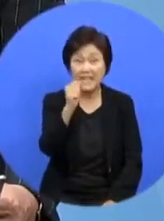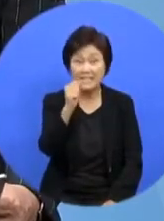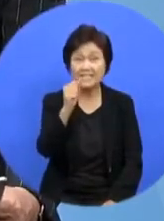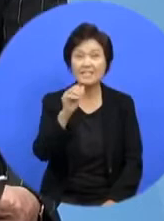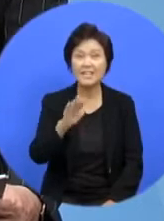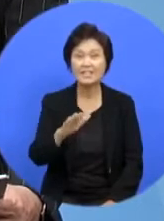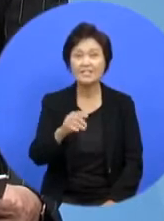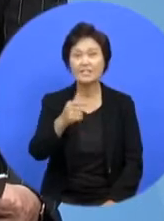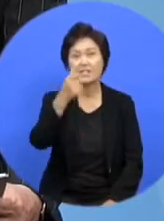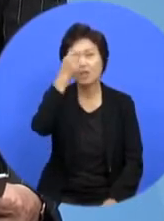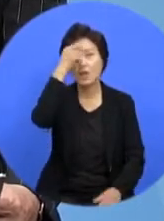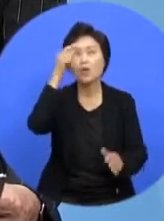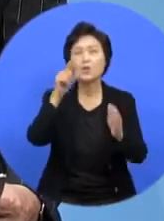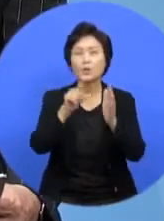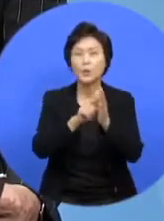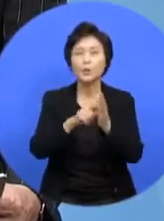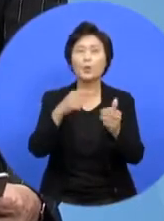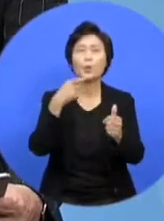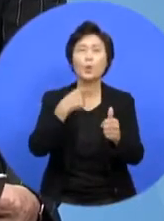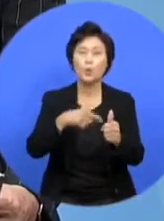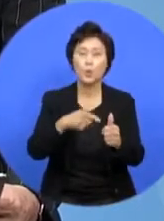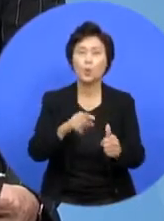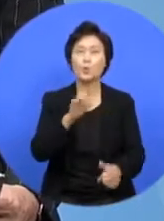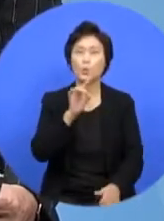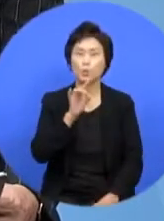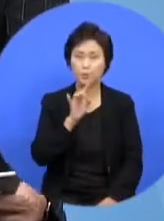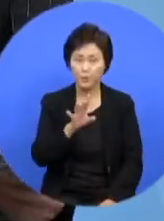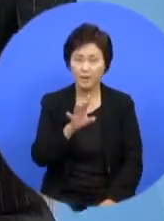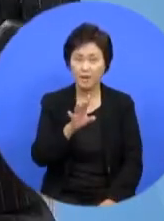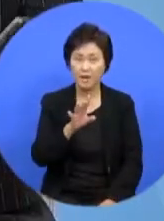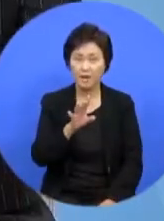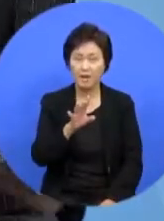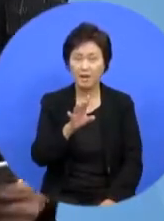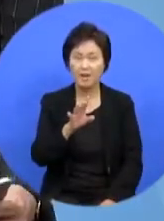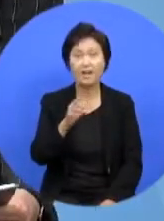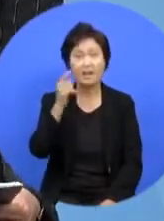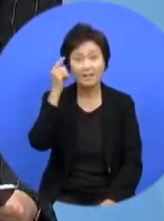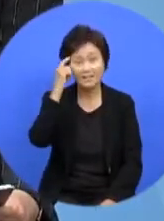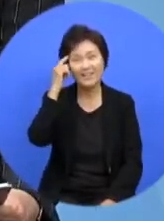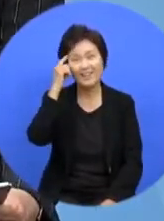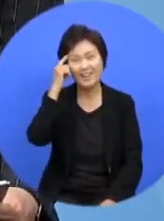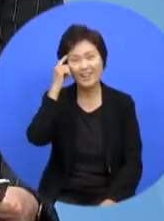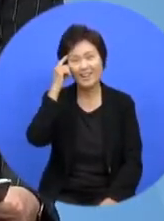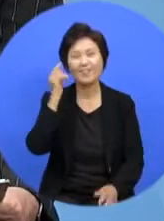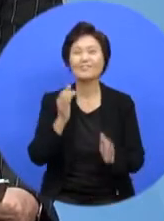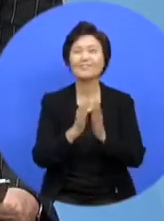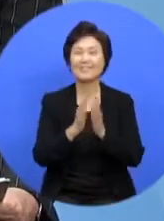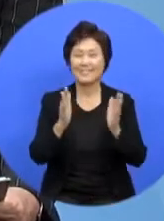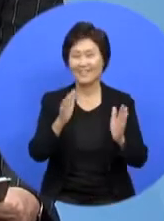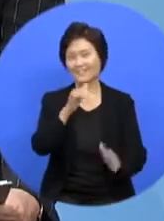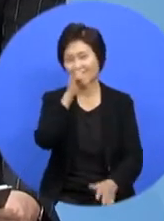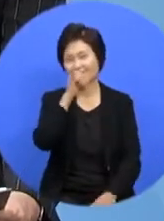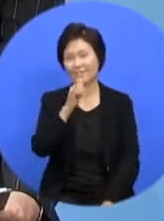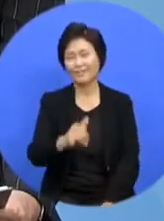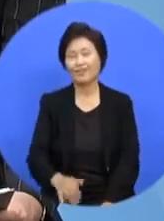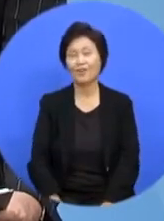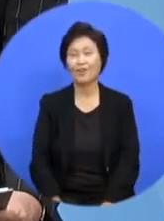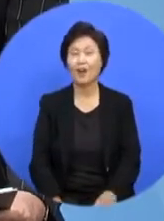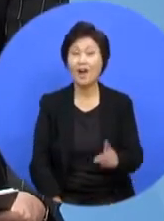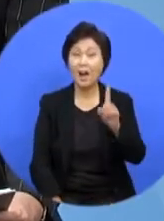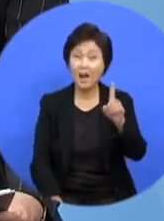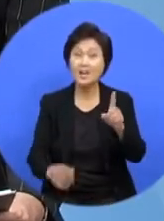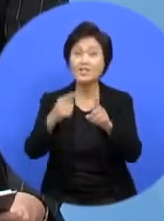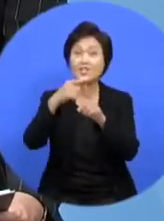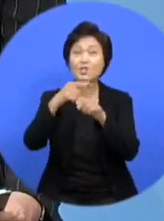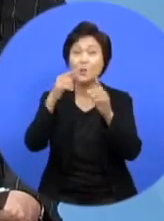이 기독교 교육밖에 없다. 그렇죠. 이거밖에 네. 없어요. 다른 교육이 뭐가 필요하겠습니까. 자, 그래서 한